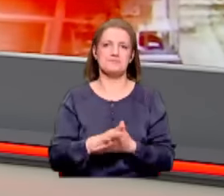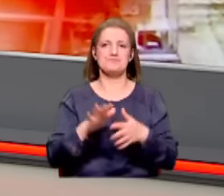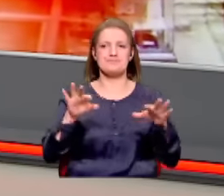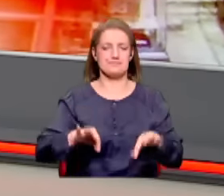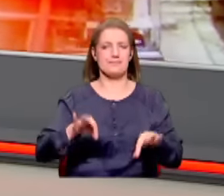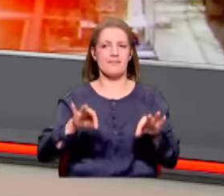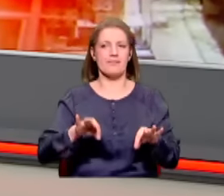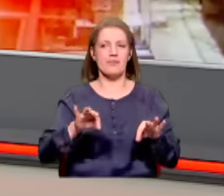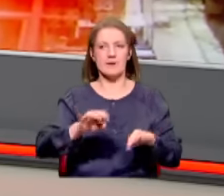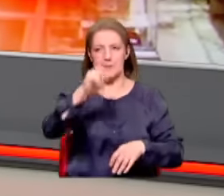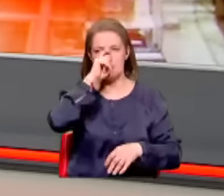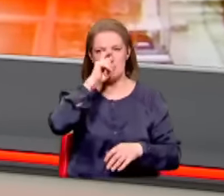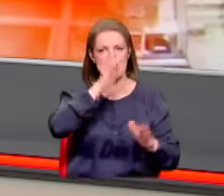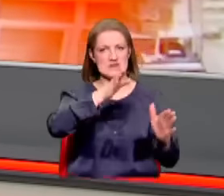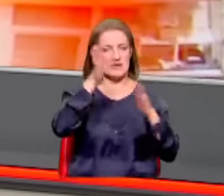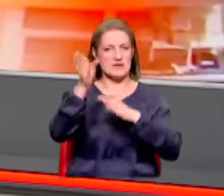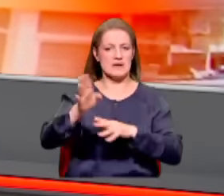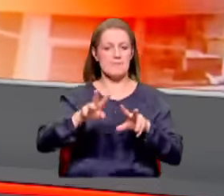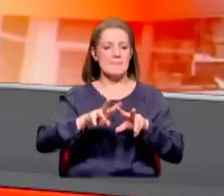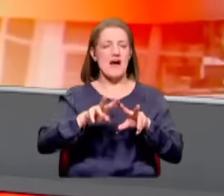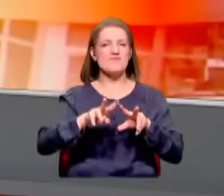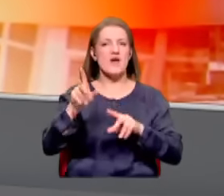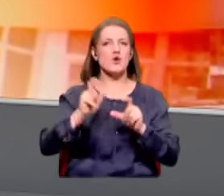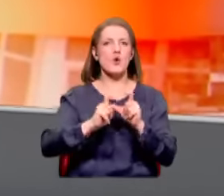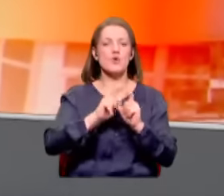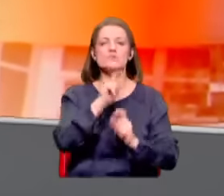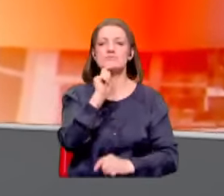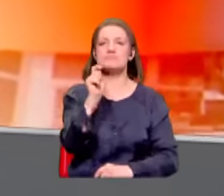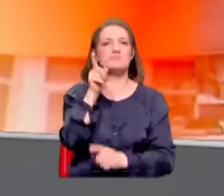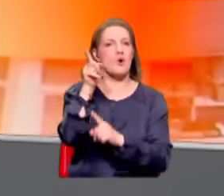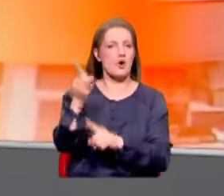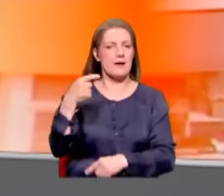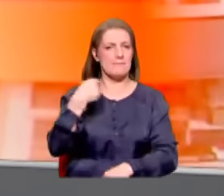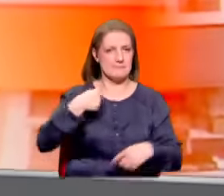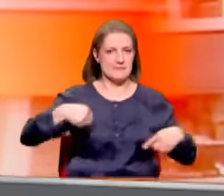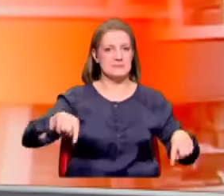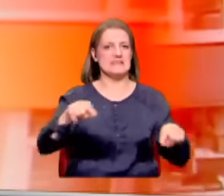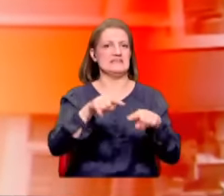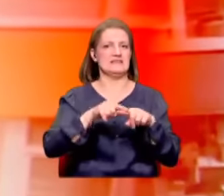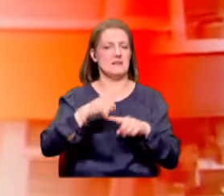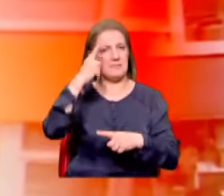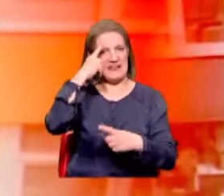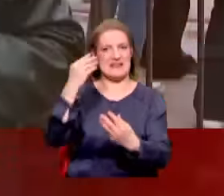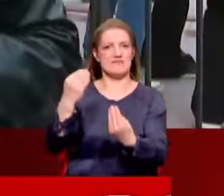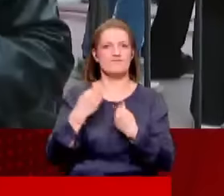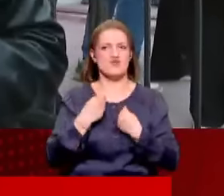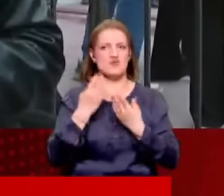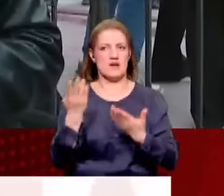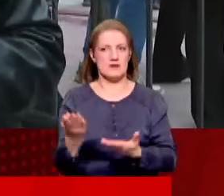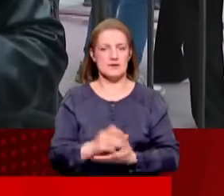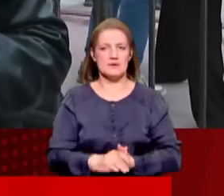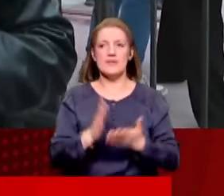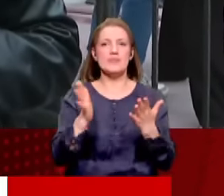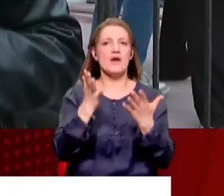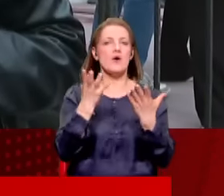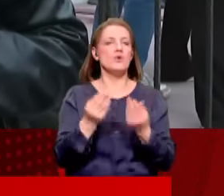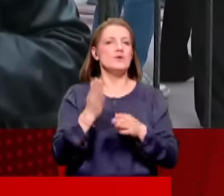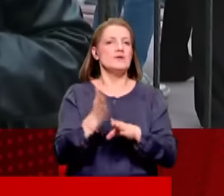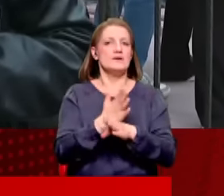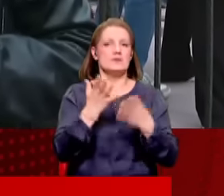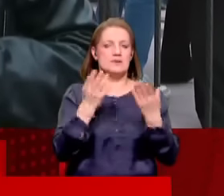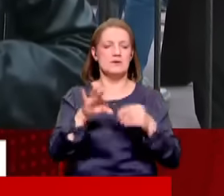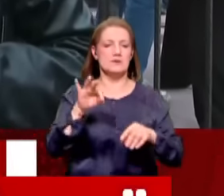Şimdi Beşiktaş'a gideceğiz. Merve Görgün orada bizi bilgilendirecek, aydınlatacak. Ne oldu, neden